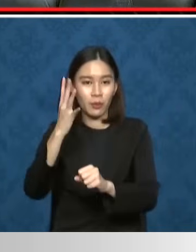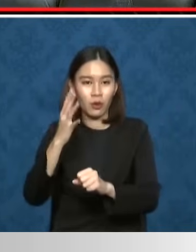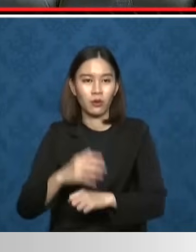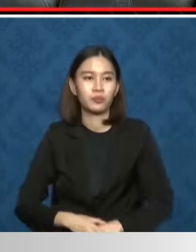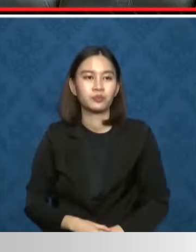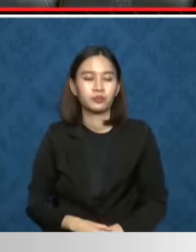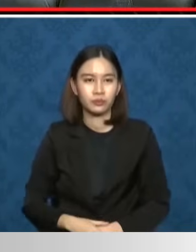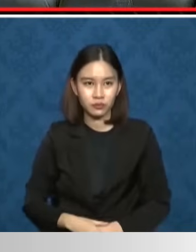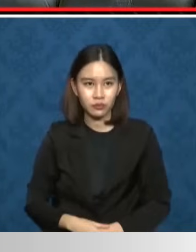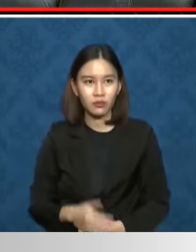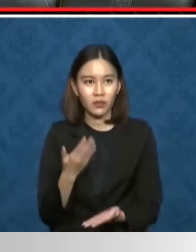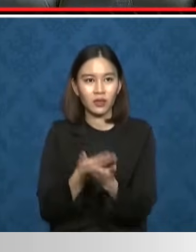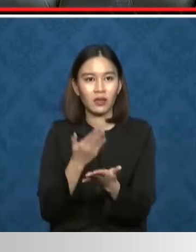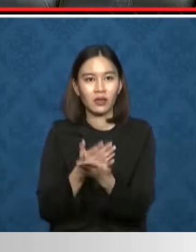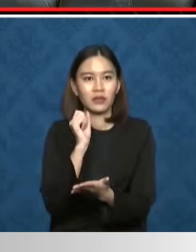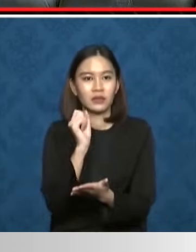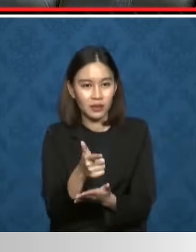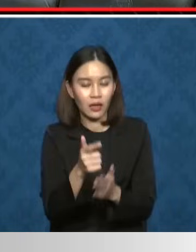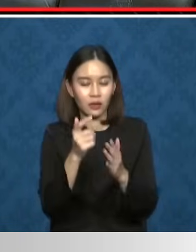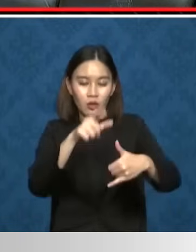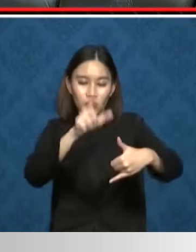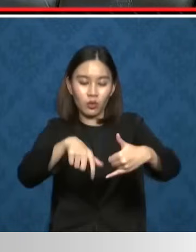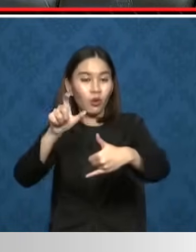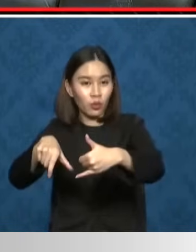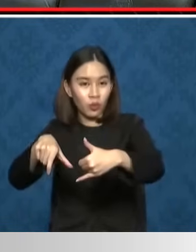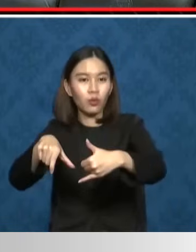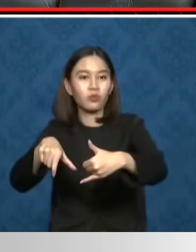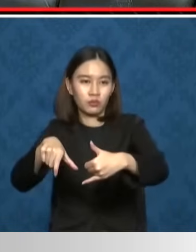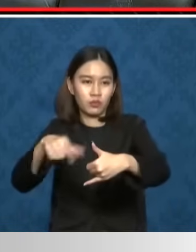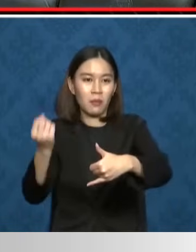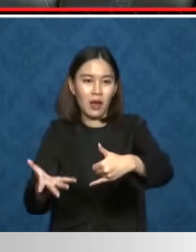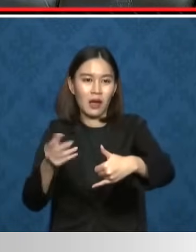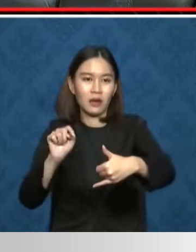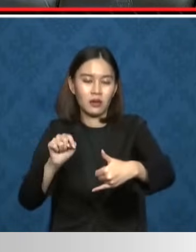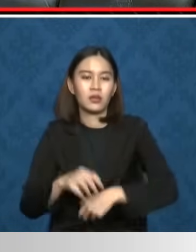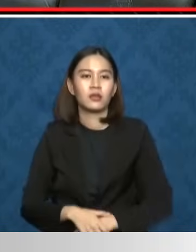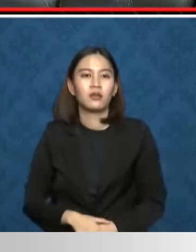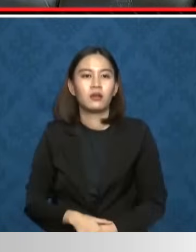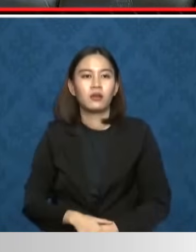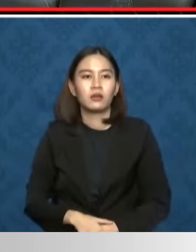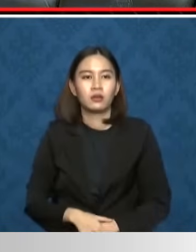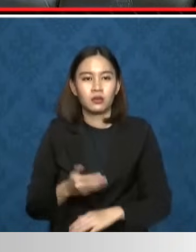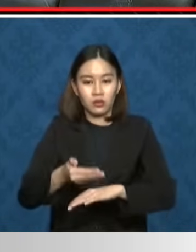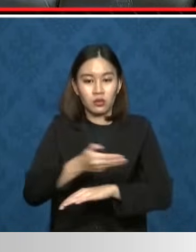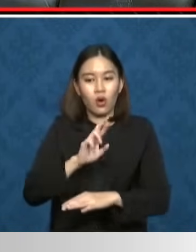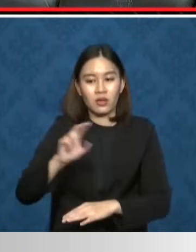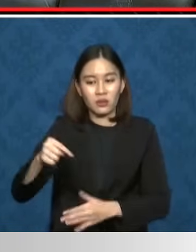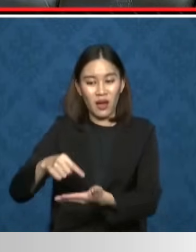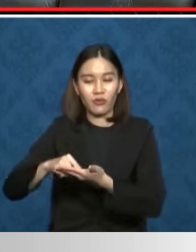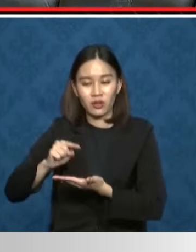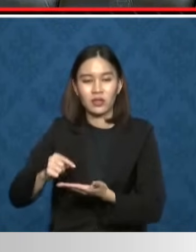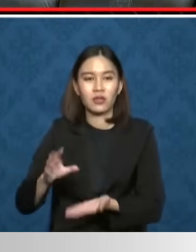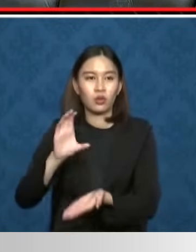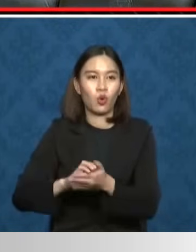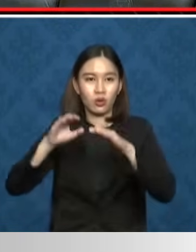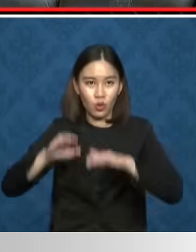ครับเป็นรายจ่ายประจำรายจ่ายบุคลากรไปแล้วเสียส่วนใหญ่ครับอีกทั้งก่อนมาถึงสภาครับงบก็ถูกลดล